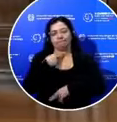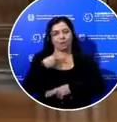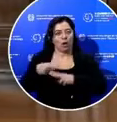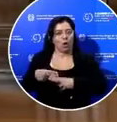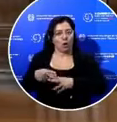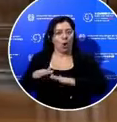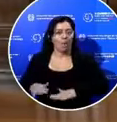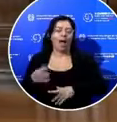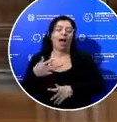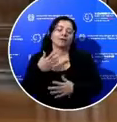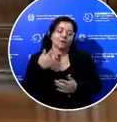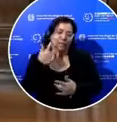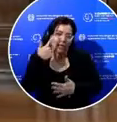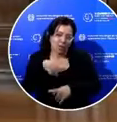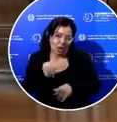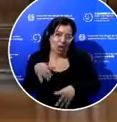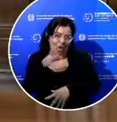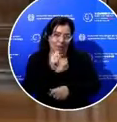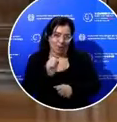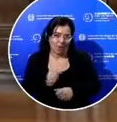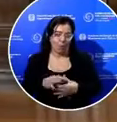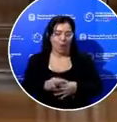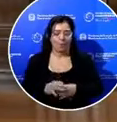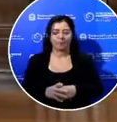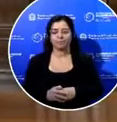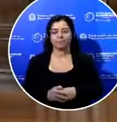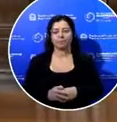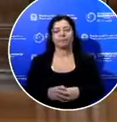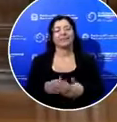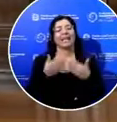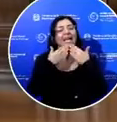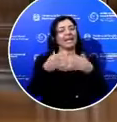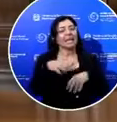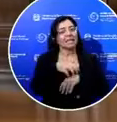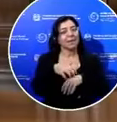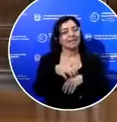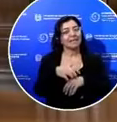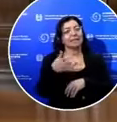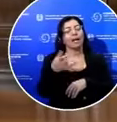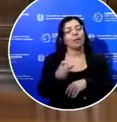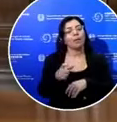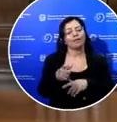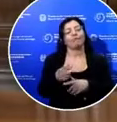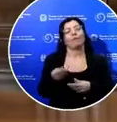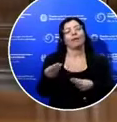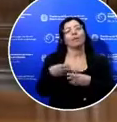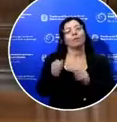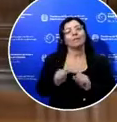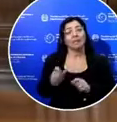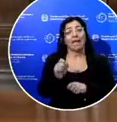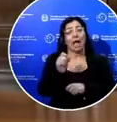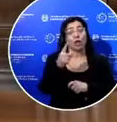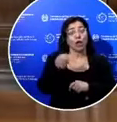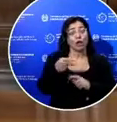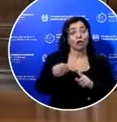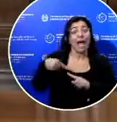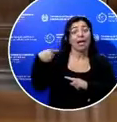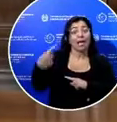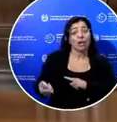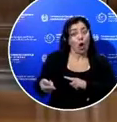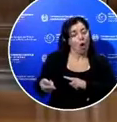che comprenderete. Ringrazio la Ministra per aver voluto riproporre a 12 anni di distanza una